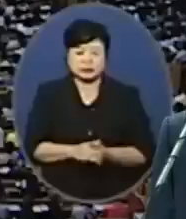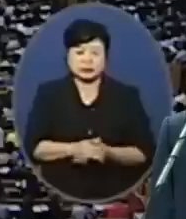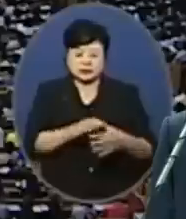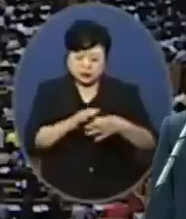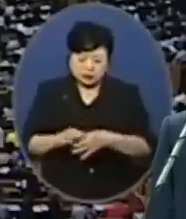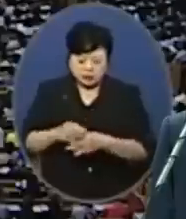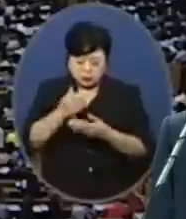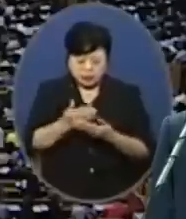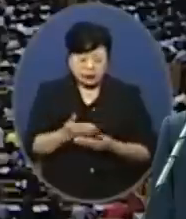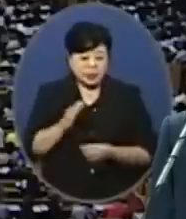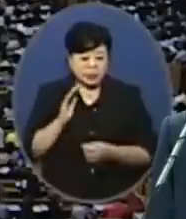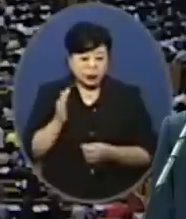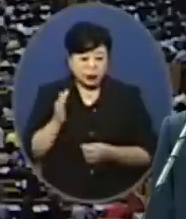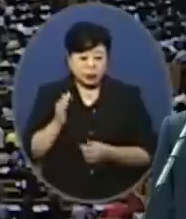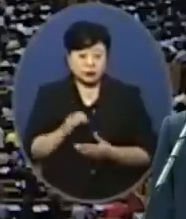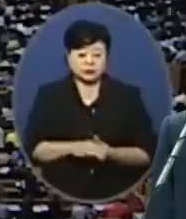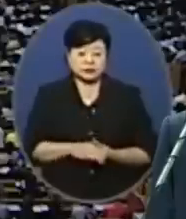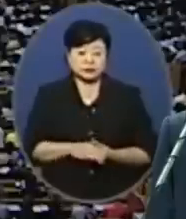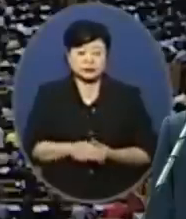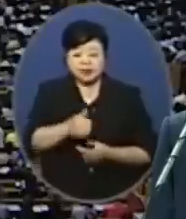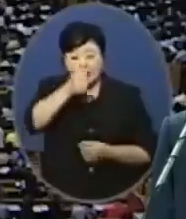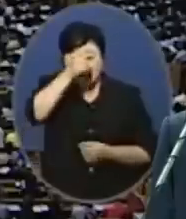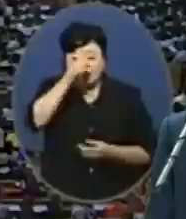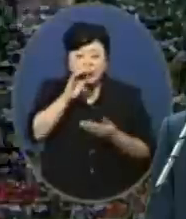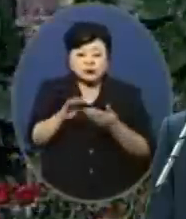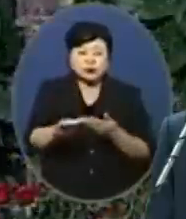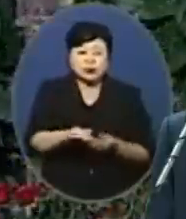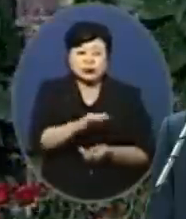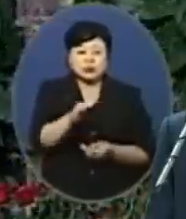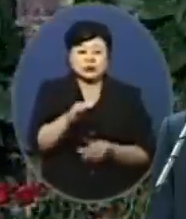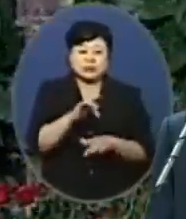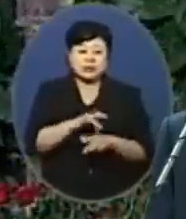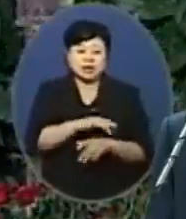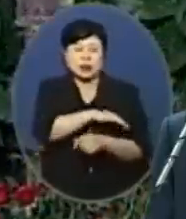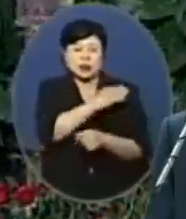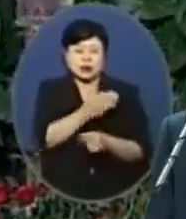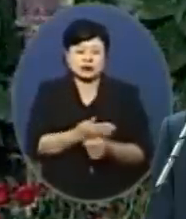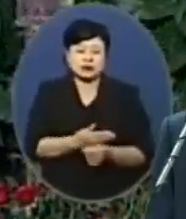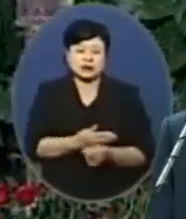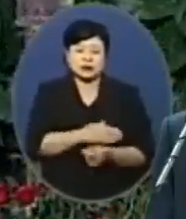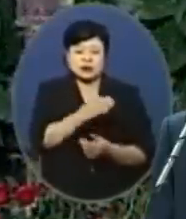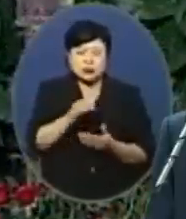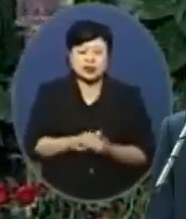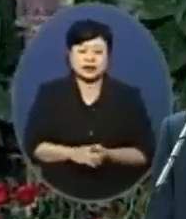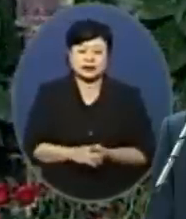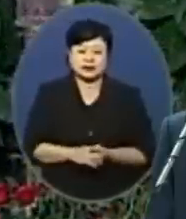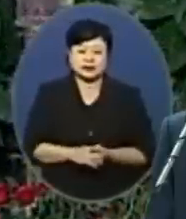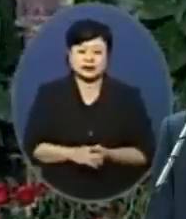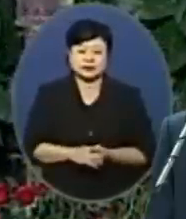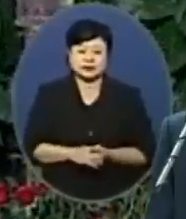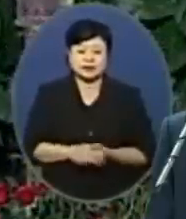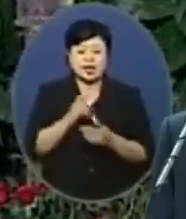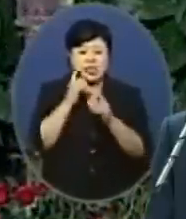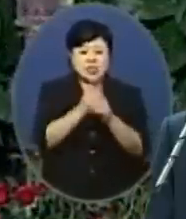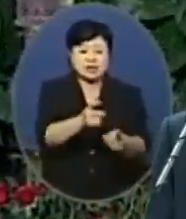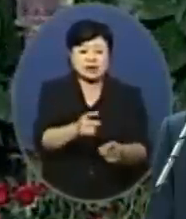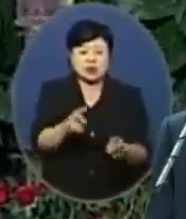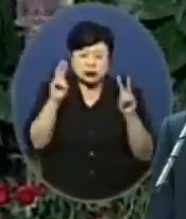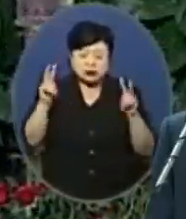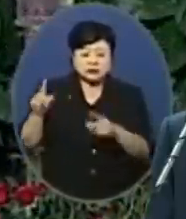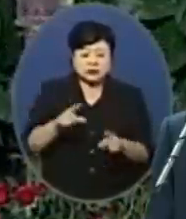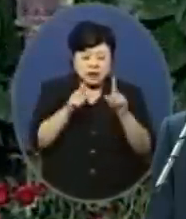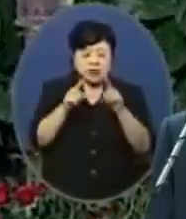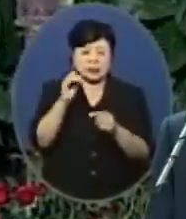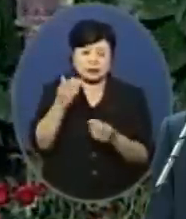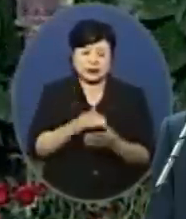이어받아야 되는 것입니다. 아담 이후 휘둘러온 마귀의 권세를 우리는 이기고 승리로운 삶을